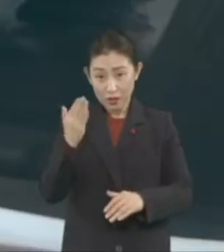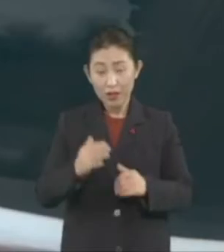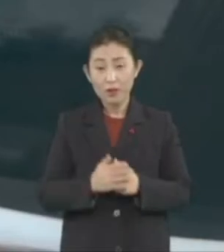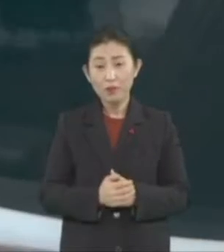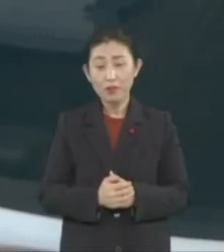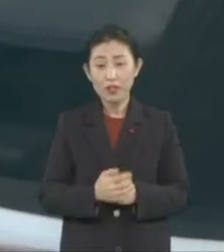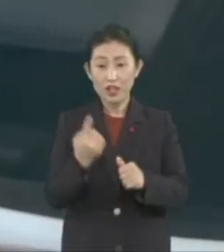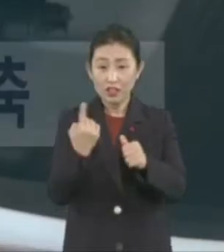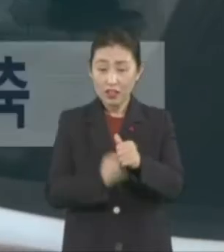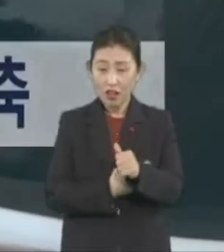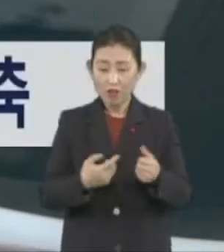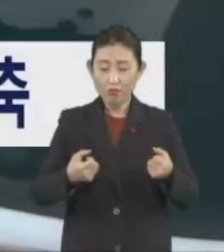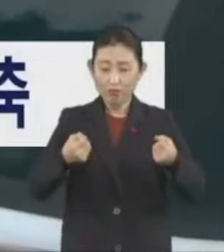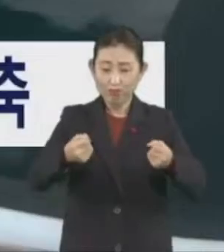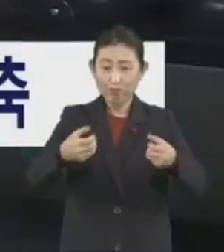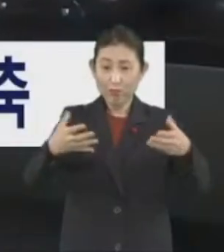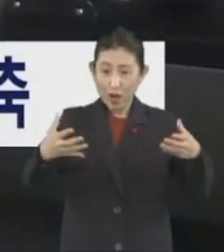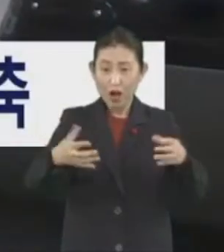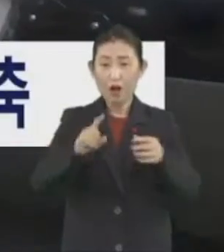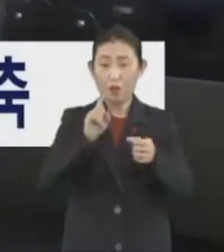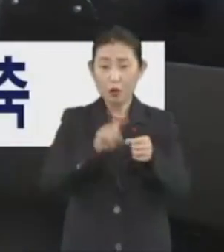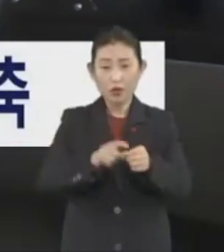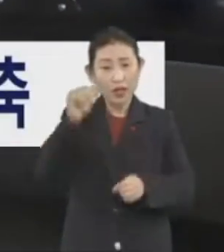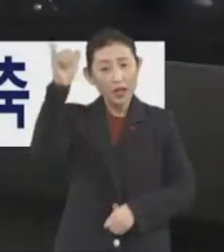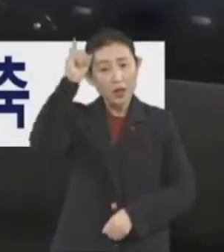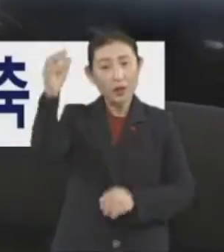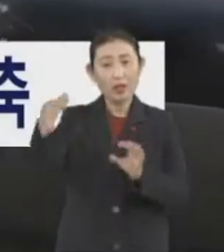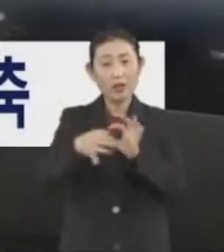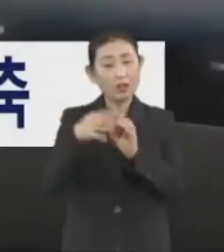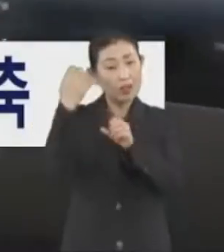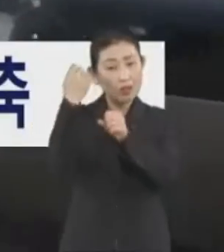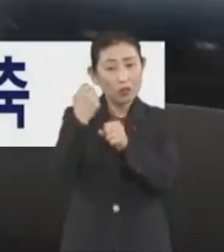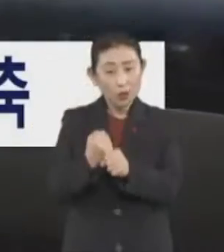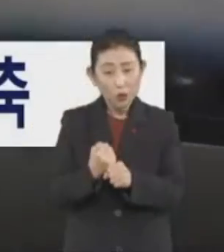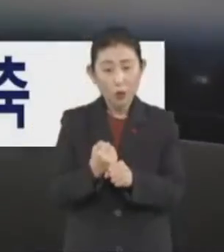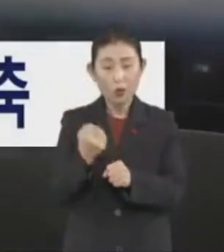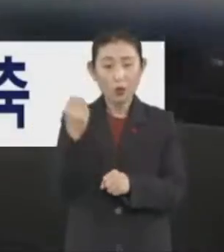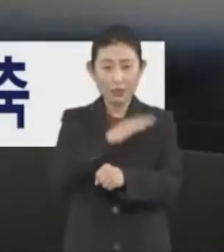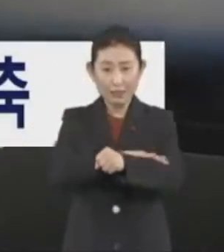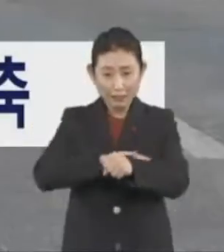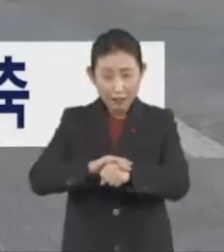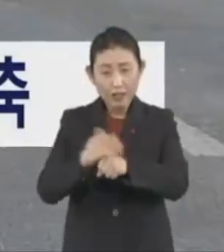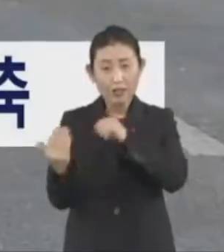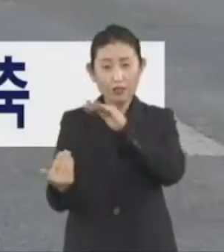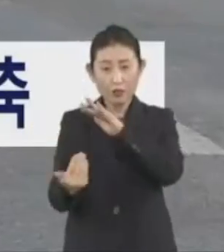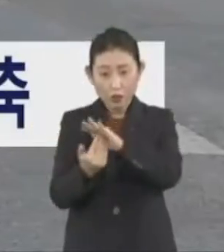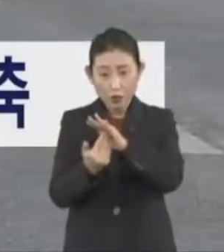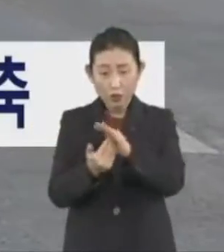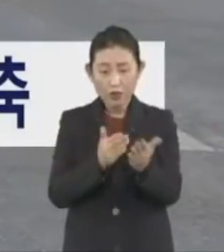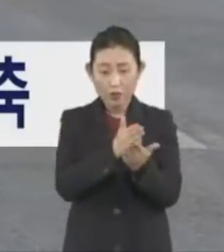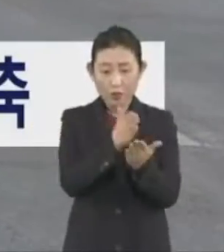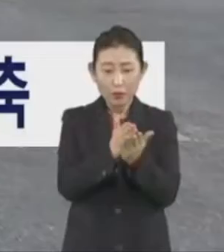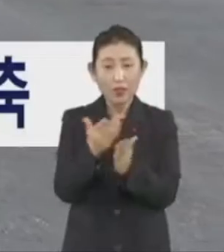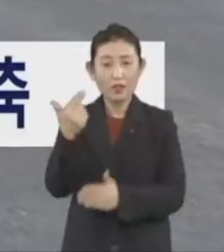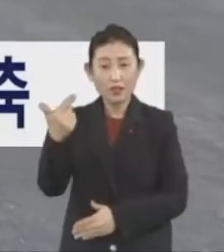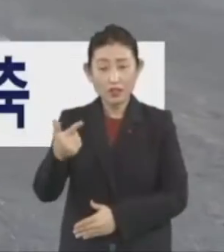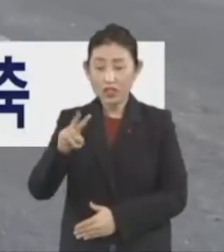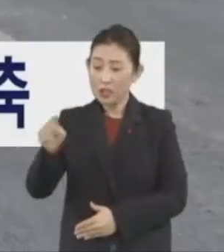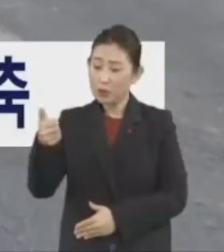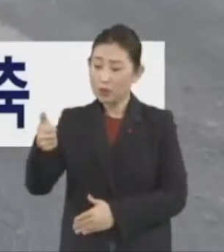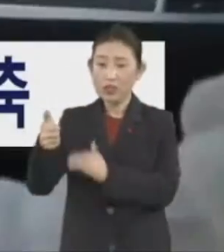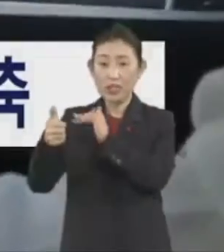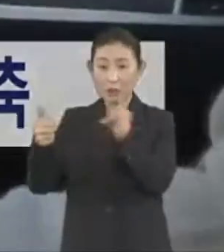주로 자율주행과 이를 구현시킬 AI를 개발하고 또 체계적으로 실현하게 되는데 6개 본부 250여 명의